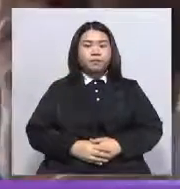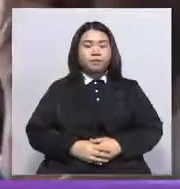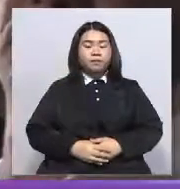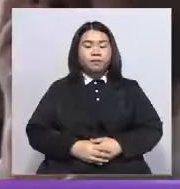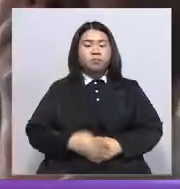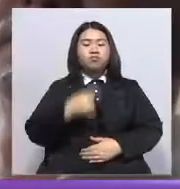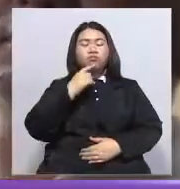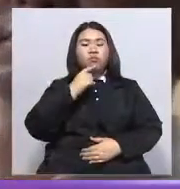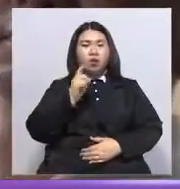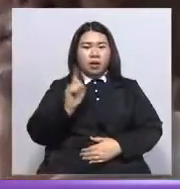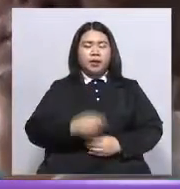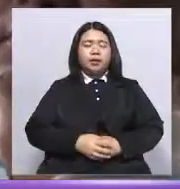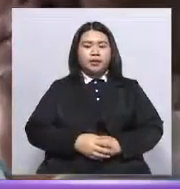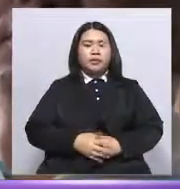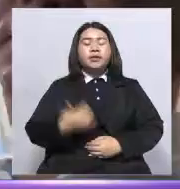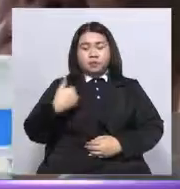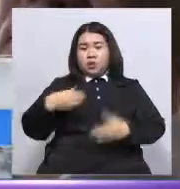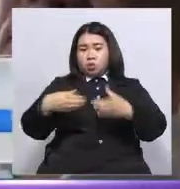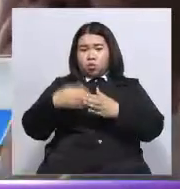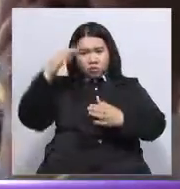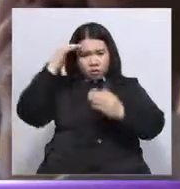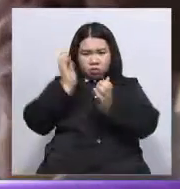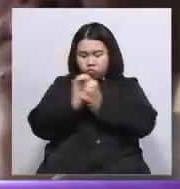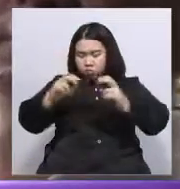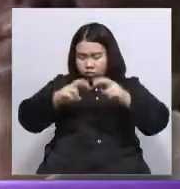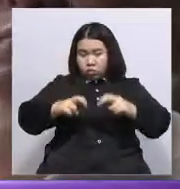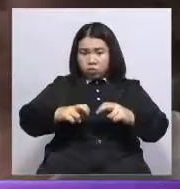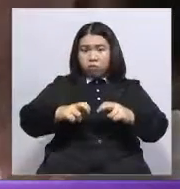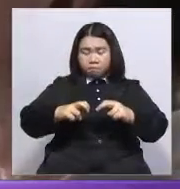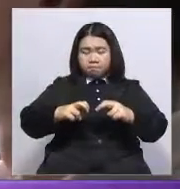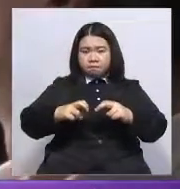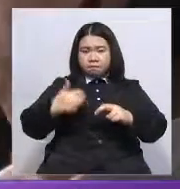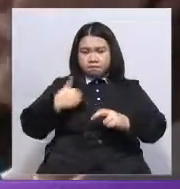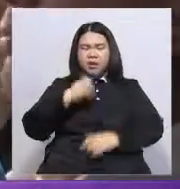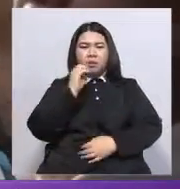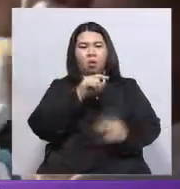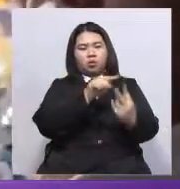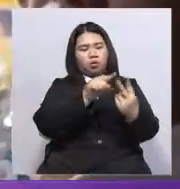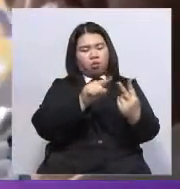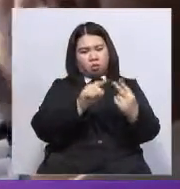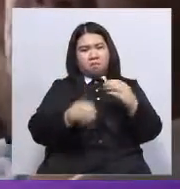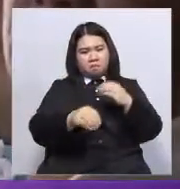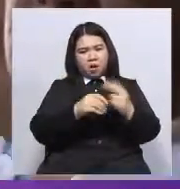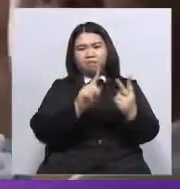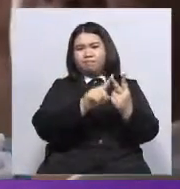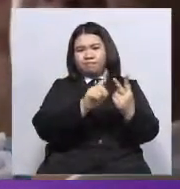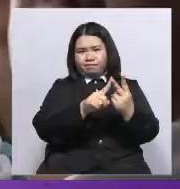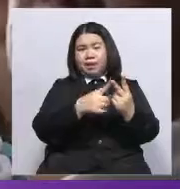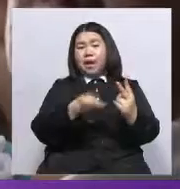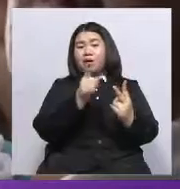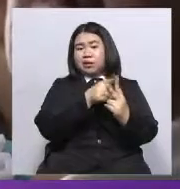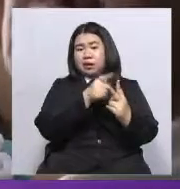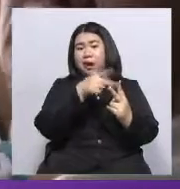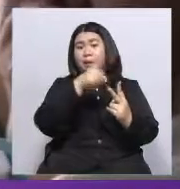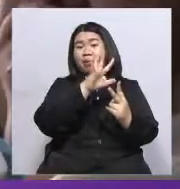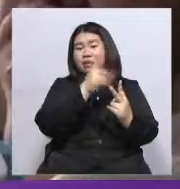วันนั้นแล้วนะคณะพนักงานสอบสวนก็เห็นว่าจะต้องแจ้งข้อหาเพิ่มอีกคนหนึ่งเพราะนั้นคุณเปรมชัยก็ต้องแ